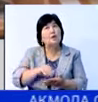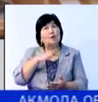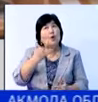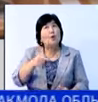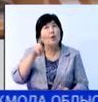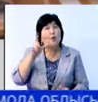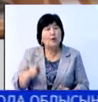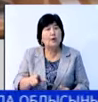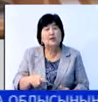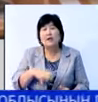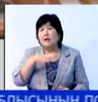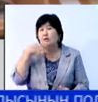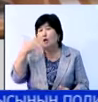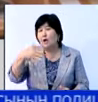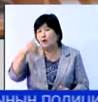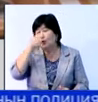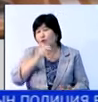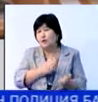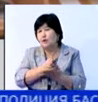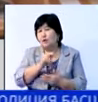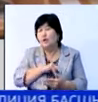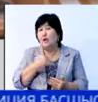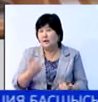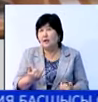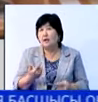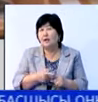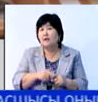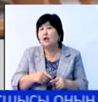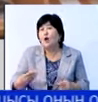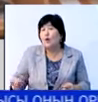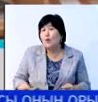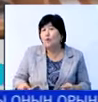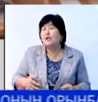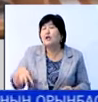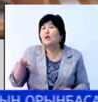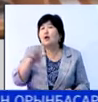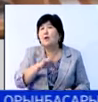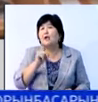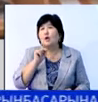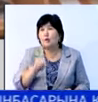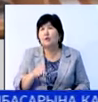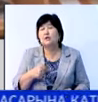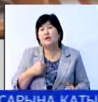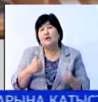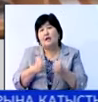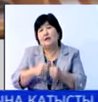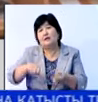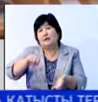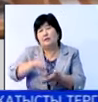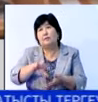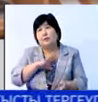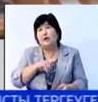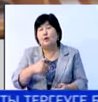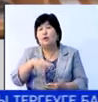кісі ширек ғасырға жуық жұмыс істесе, саналы өмірімнің барлығын дерлік осы Смекеңнің қасында өткіздім. Ол